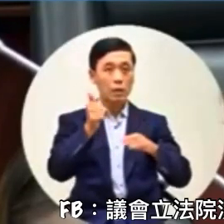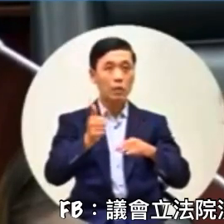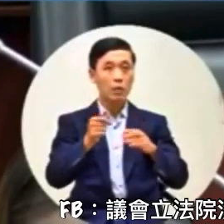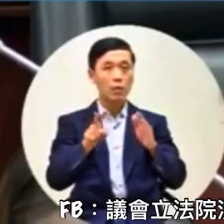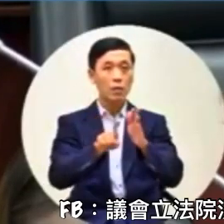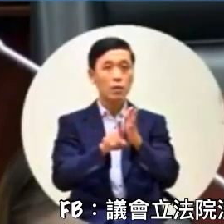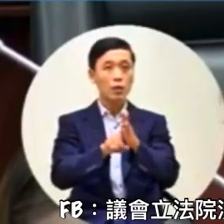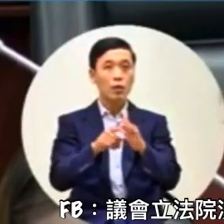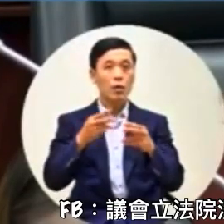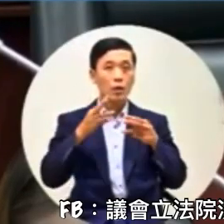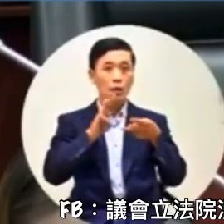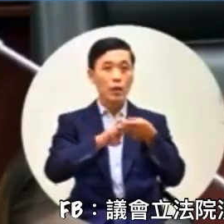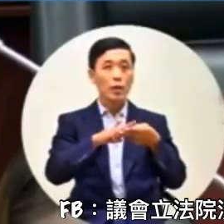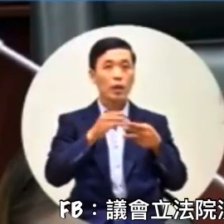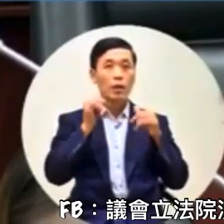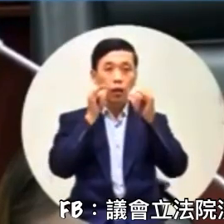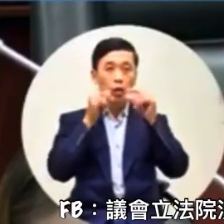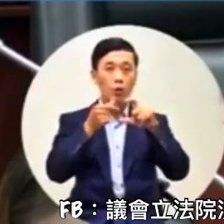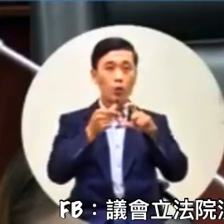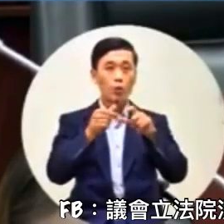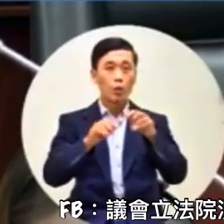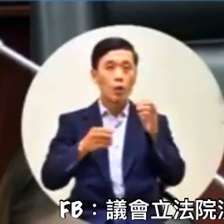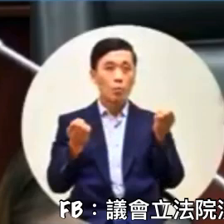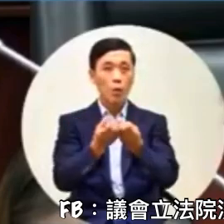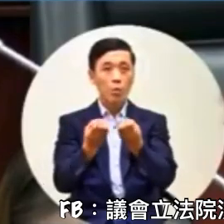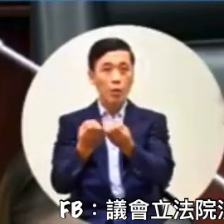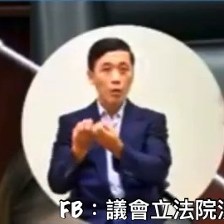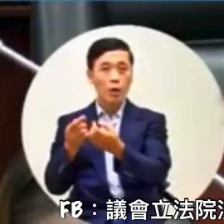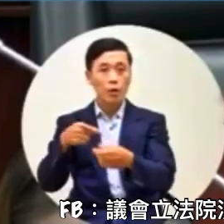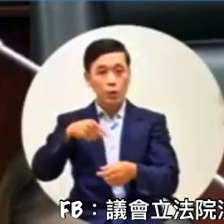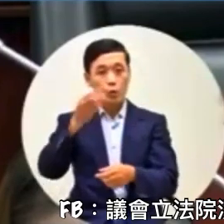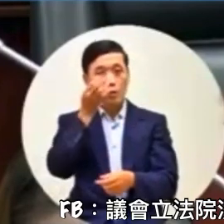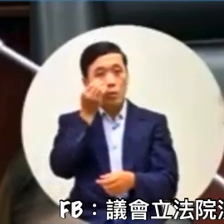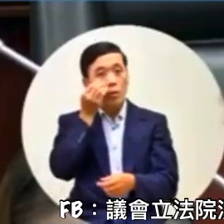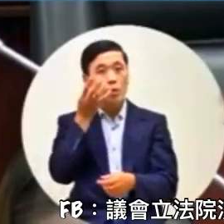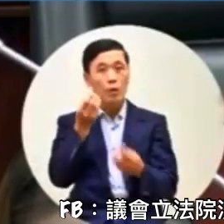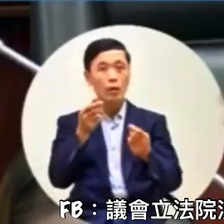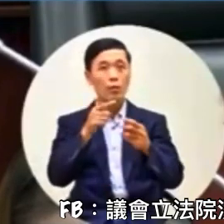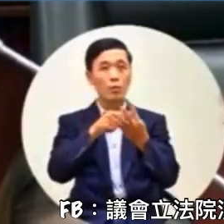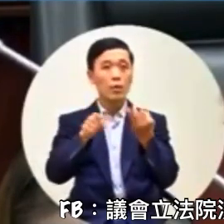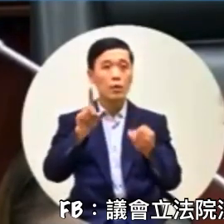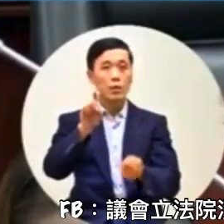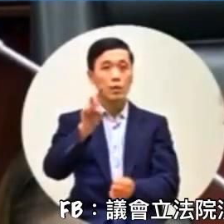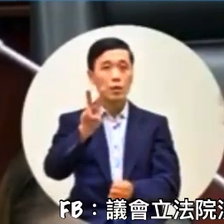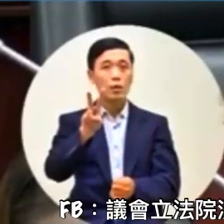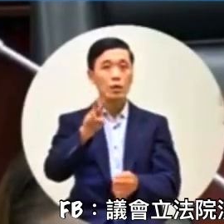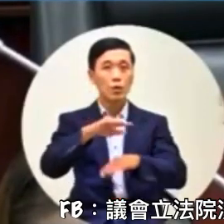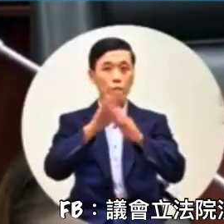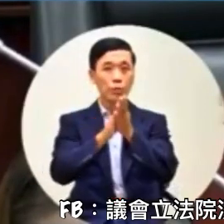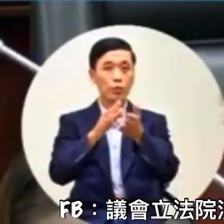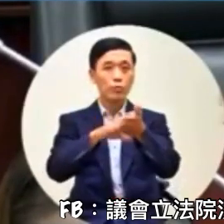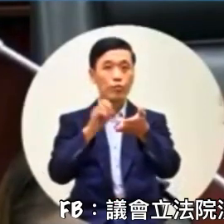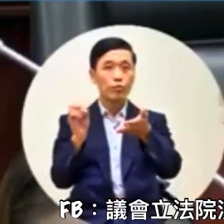区灾害没有会刊12件全部被删除，